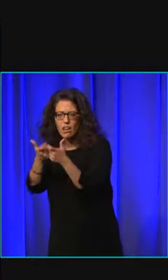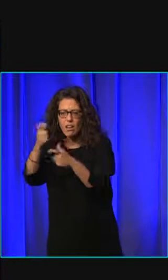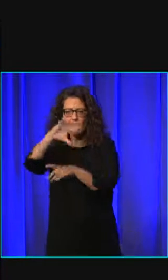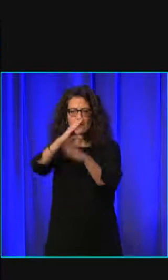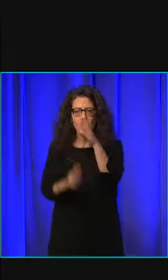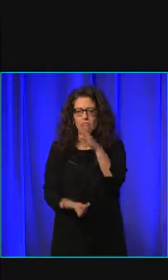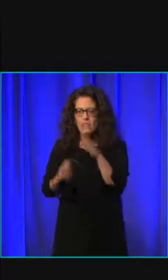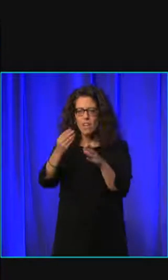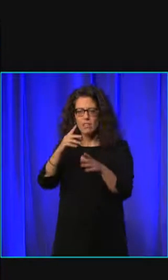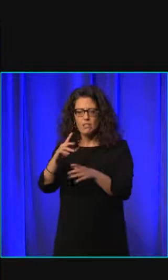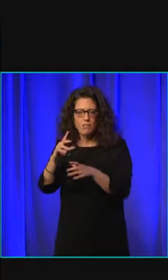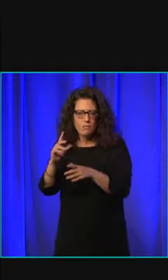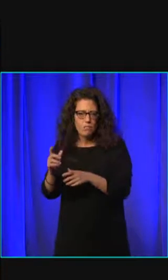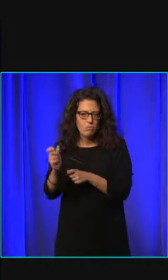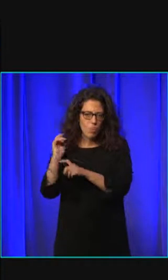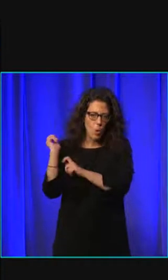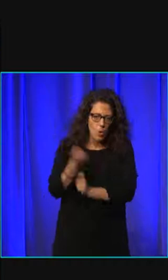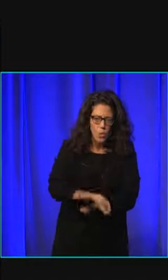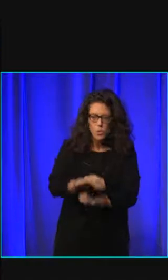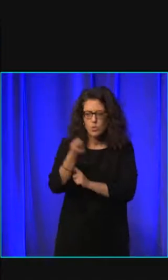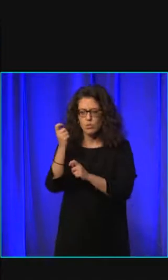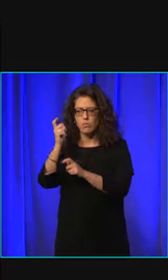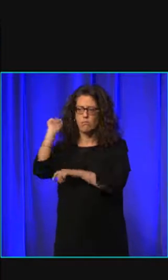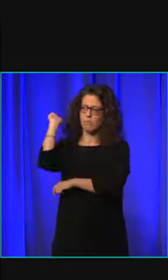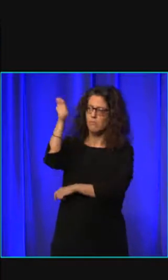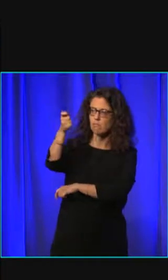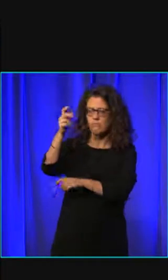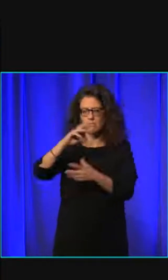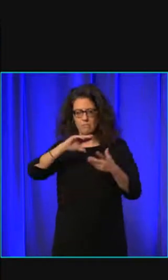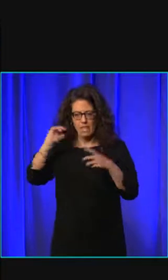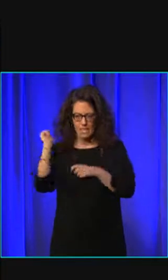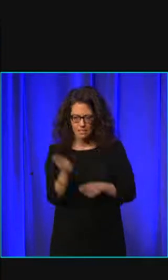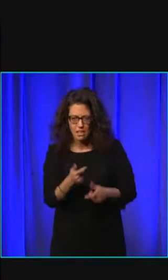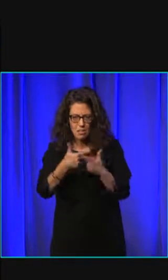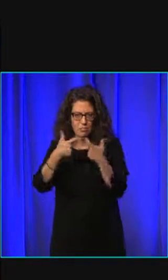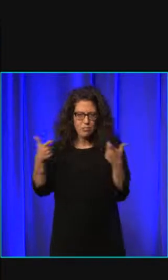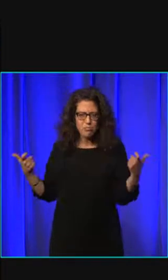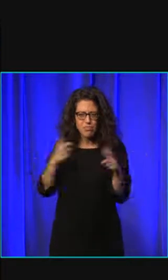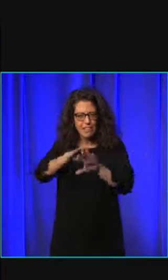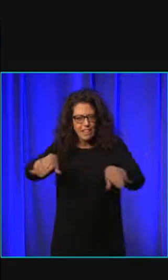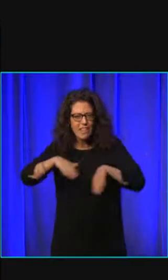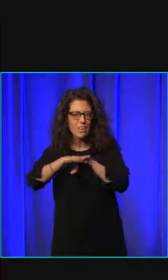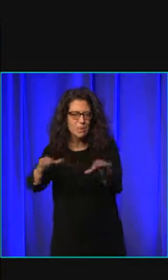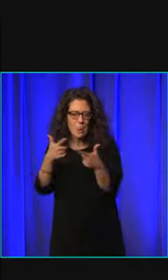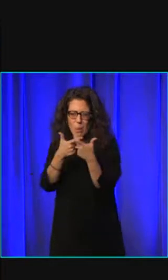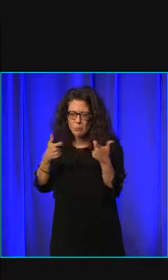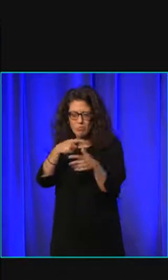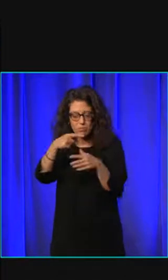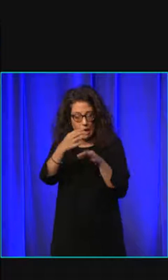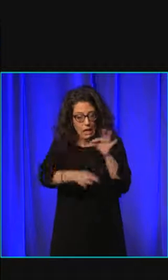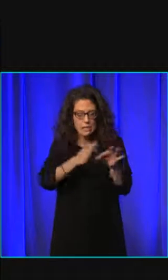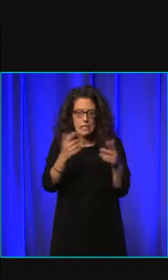lutte, badminton, escrime, athlétisme, natation, gymnastique. À ces sites d'entraînement qui